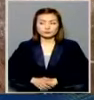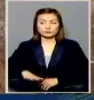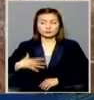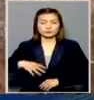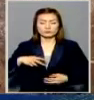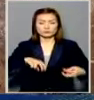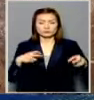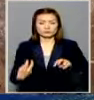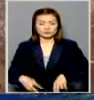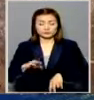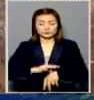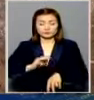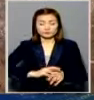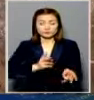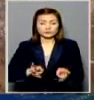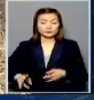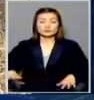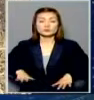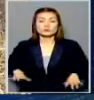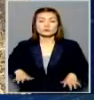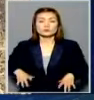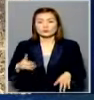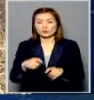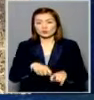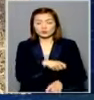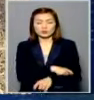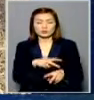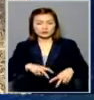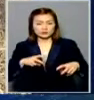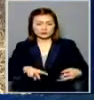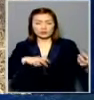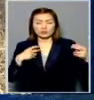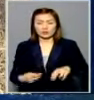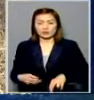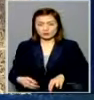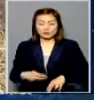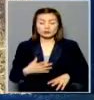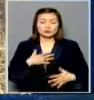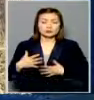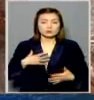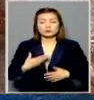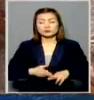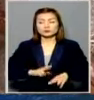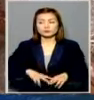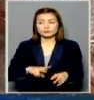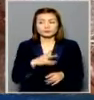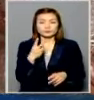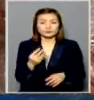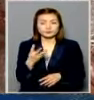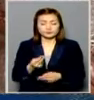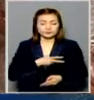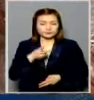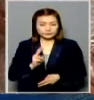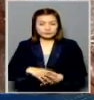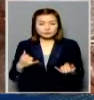бұрынғылардан өзгерек. Ауруға шалдыққан жылқылар әрі кетсе 100 метрге жетпей ентігіп құлайды. 3-4 күннен соң жан тәсілім етеді. Бұл